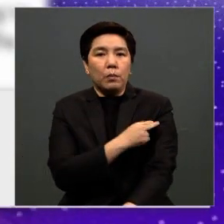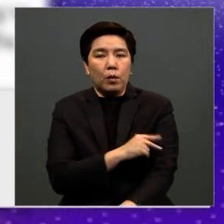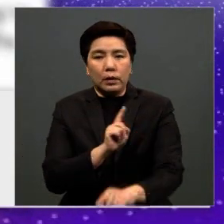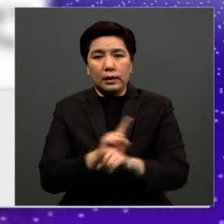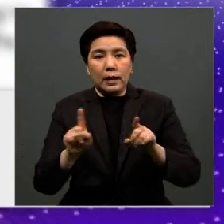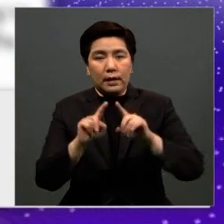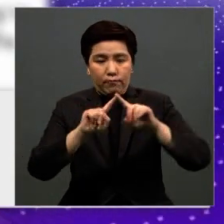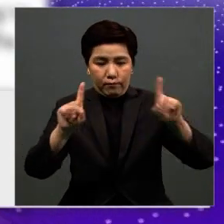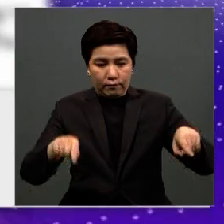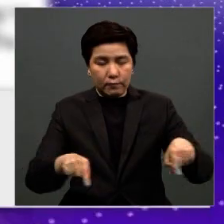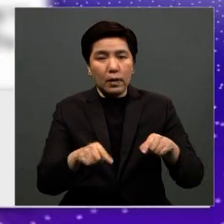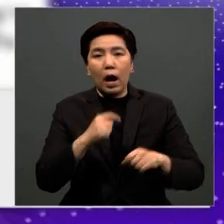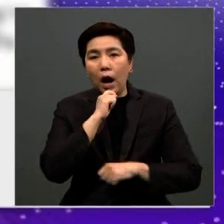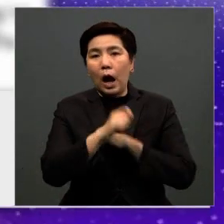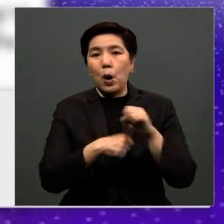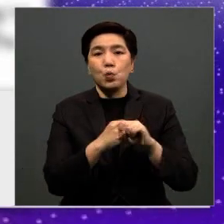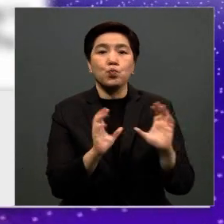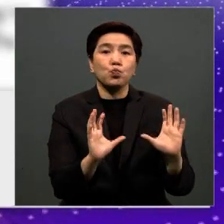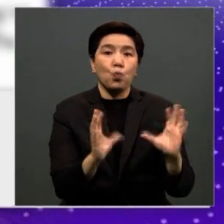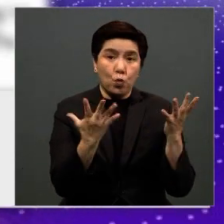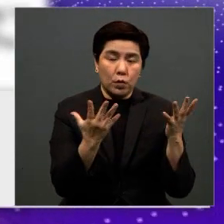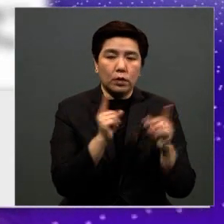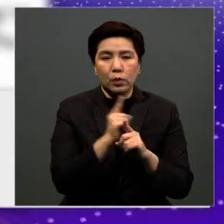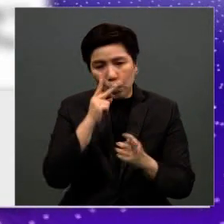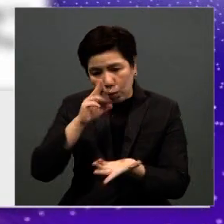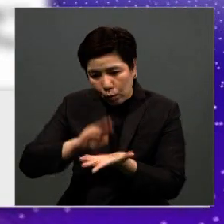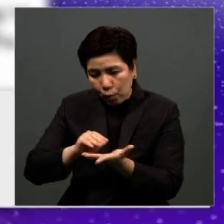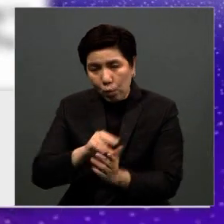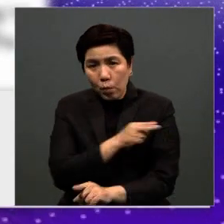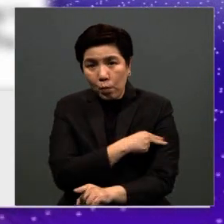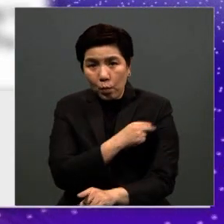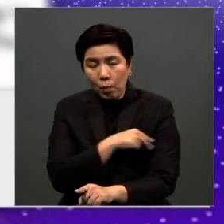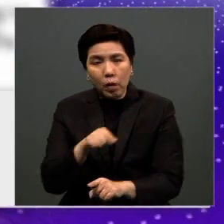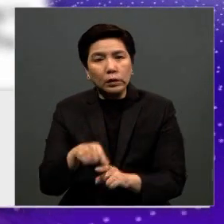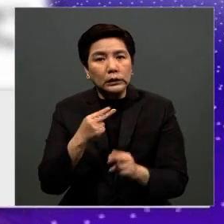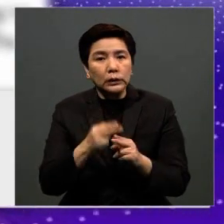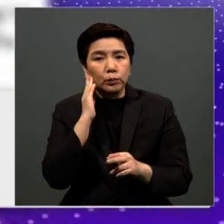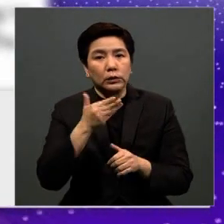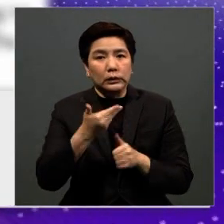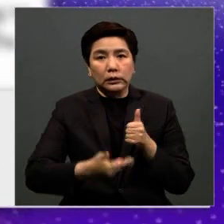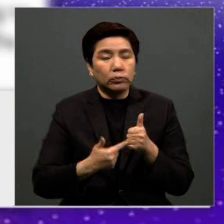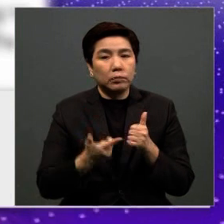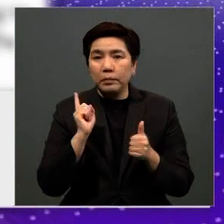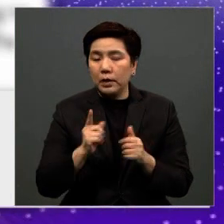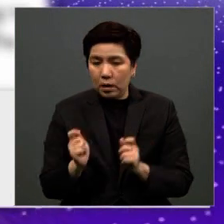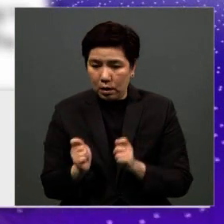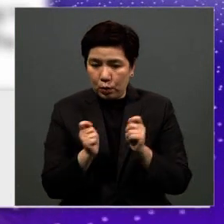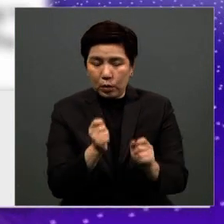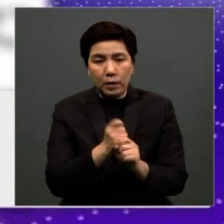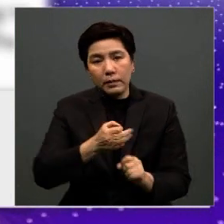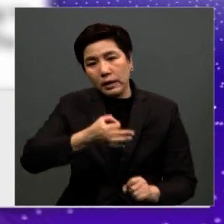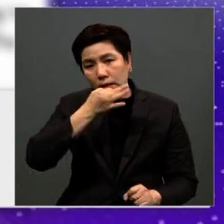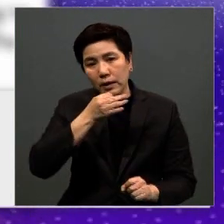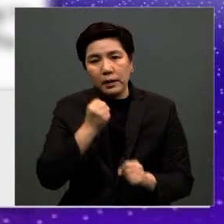วิชาชีพหมดอายุและจากการตรวจสอบฐานข้อมูลแพทยสภานะครับพบว่านายนายฐานอานนท์ไม่ได้รับอนุญาตประกอบ